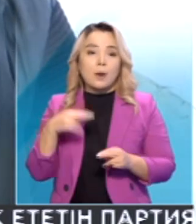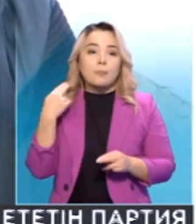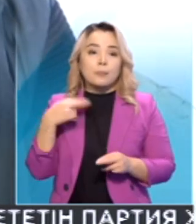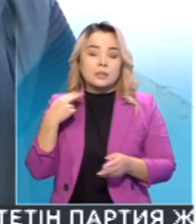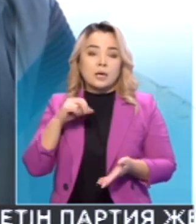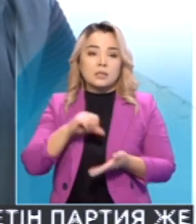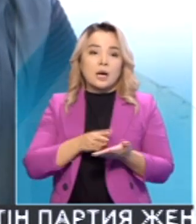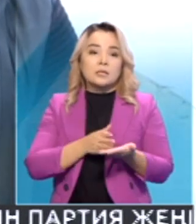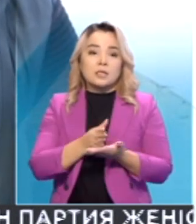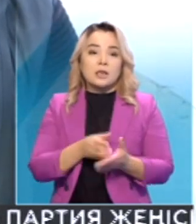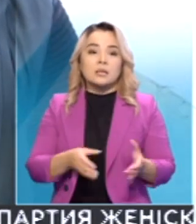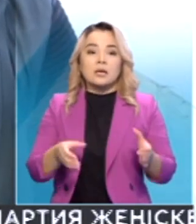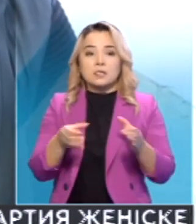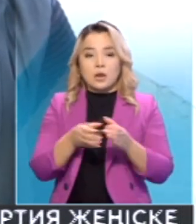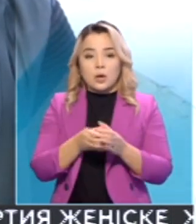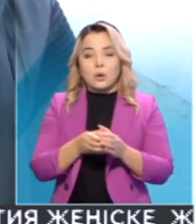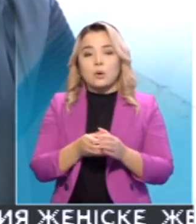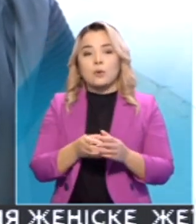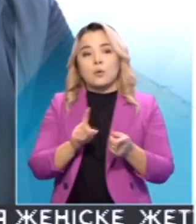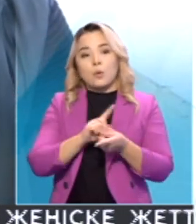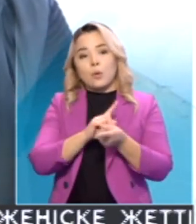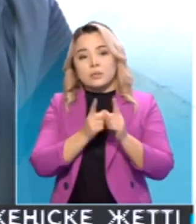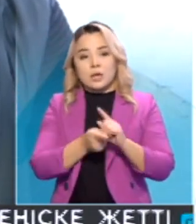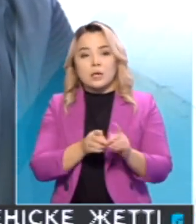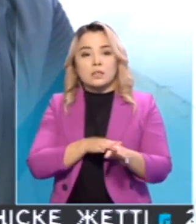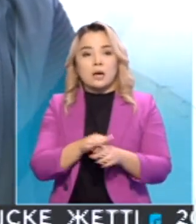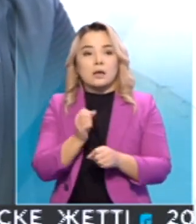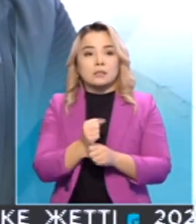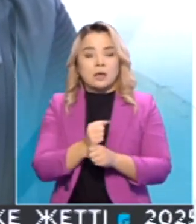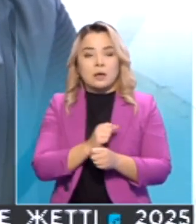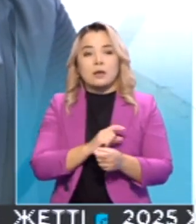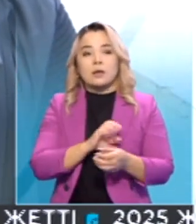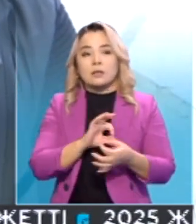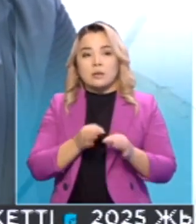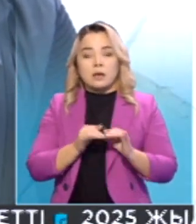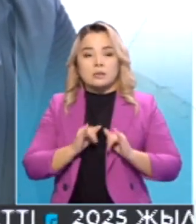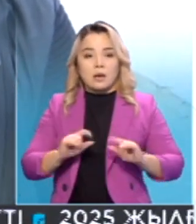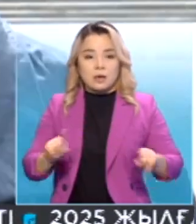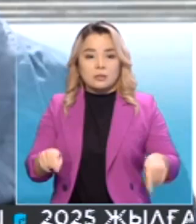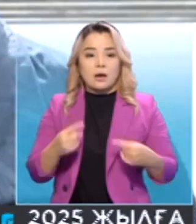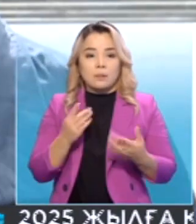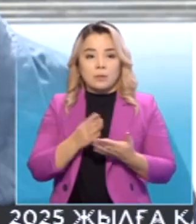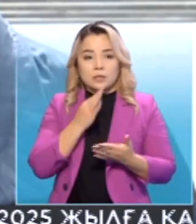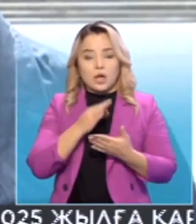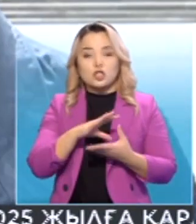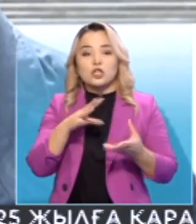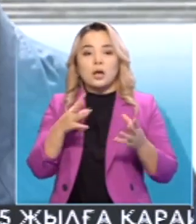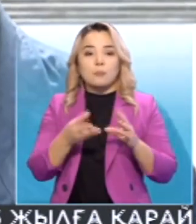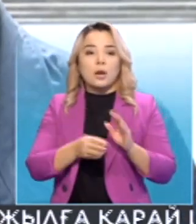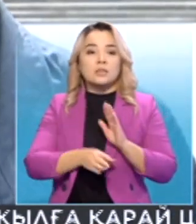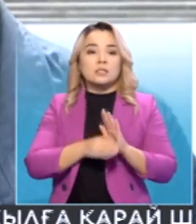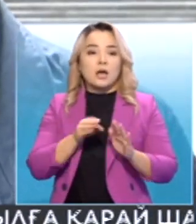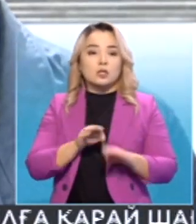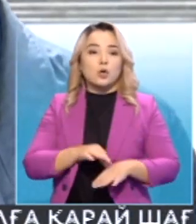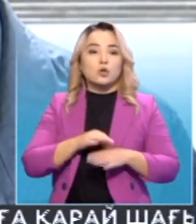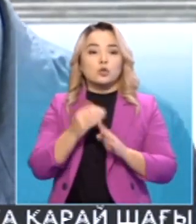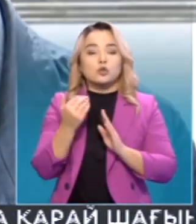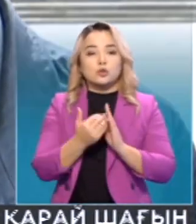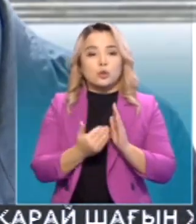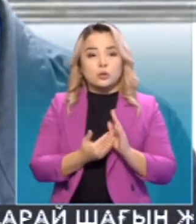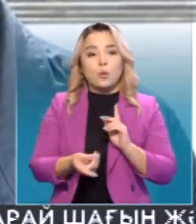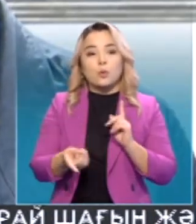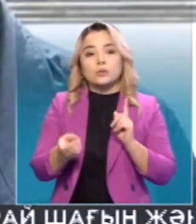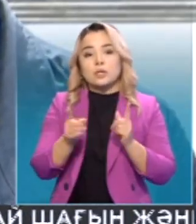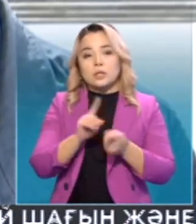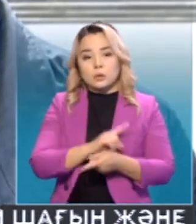осы саяси өзгеріс жасау керек, саяси реформалар жасау керектігін айтты. Оның ішінде әрине жалпы сайлау жүйесін